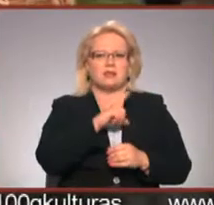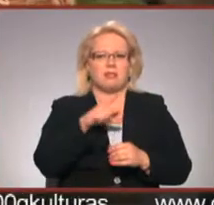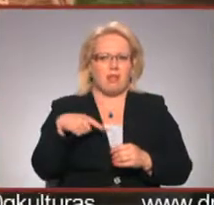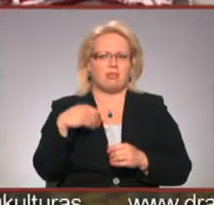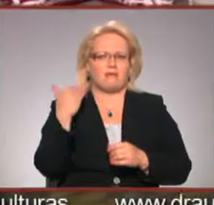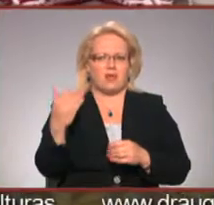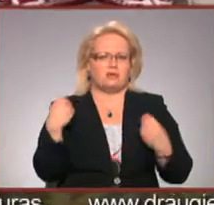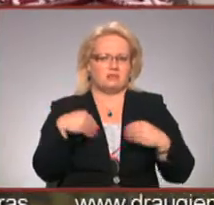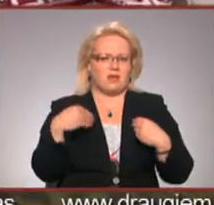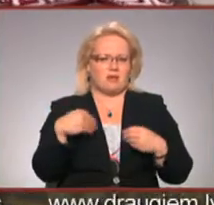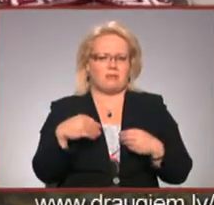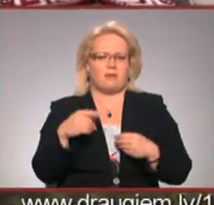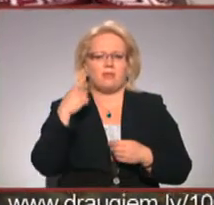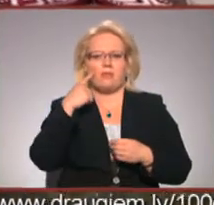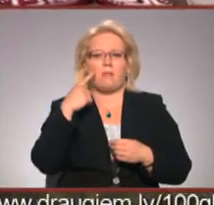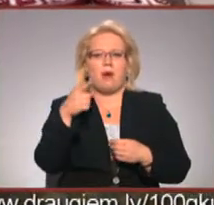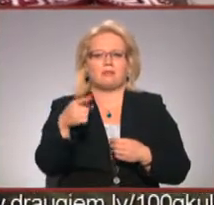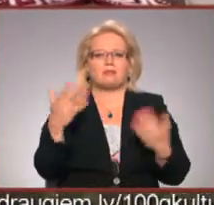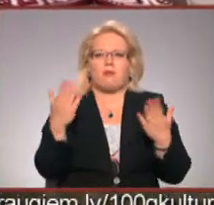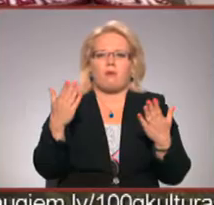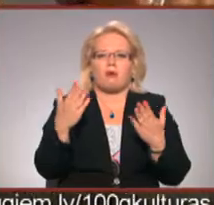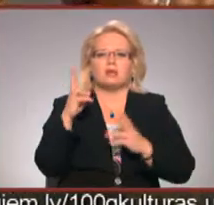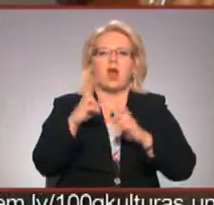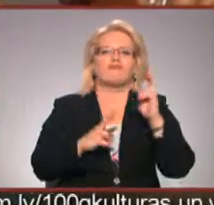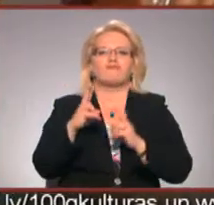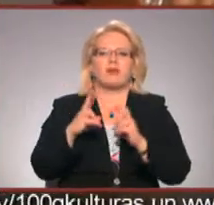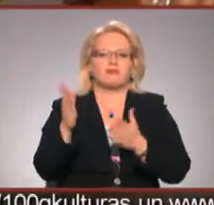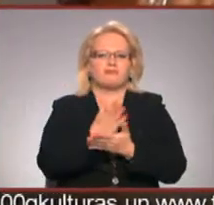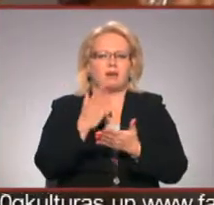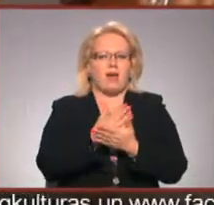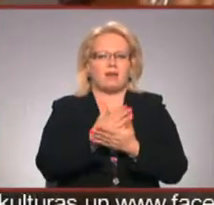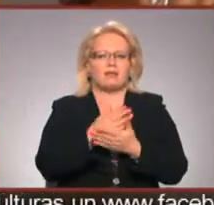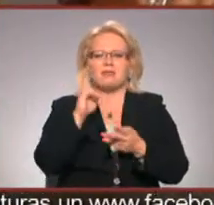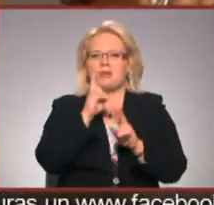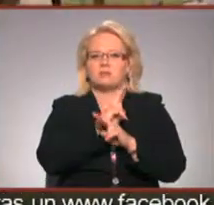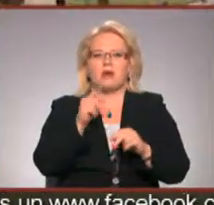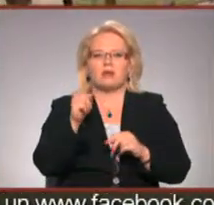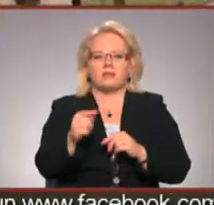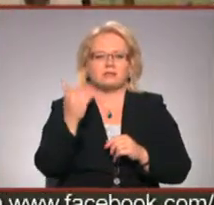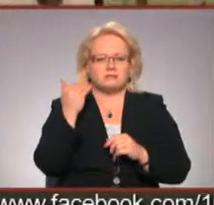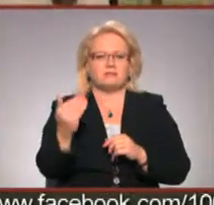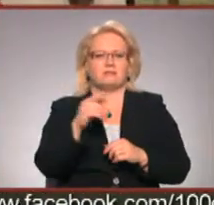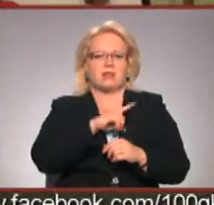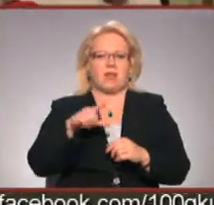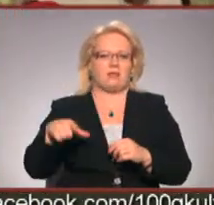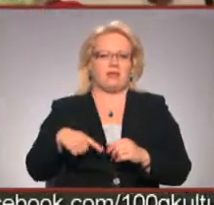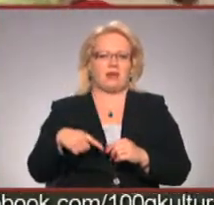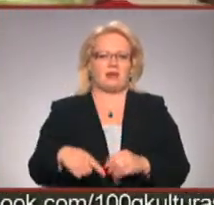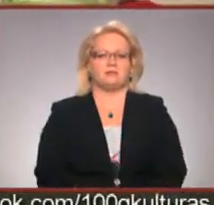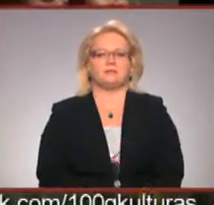latvieši. Viņi domā, ka tas kaut kas ir tā kā ražošana, ja? Bet kad viņi nespēl, ka tas ir viss